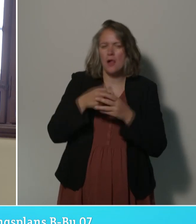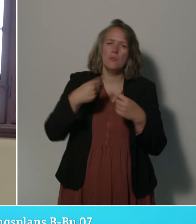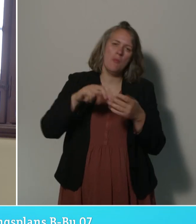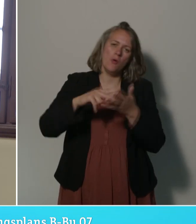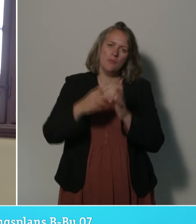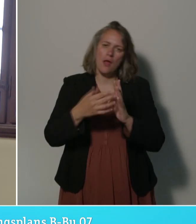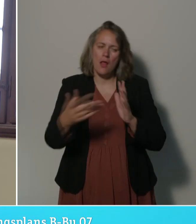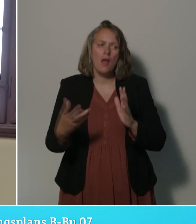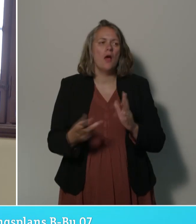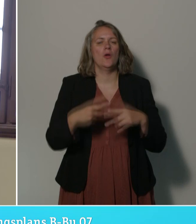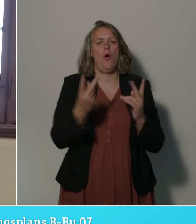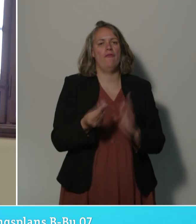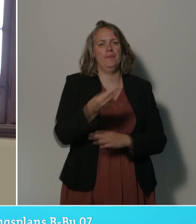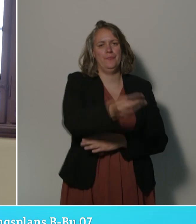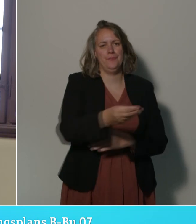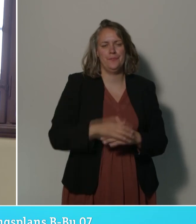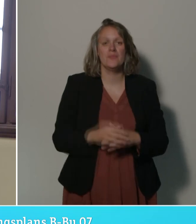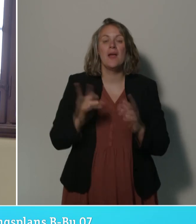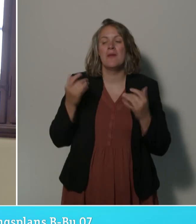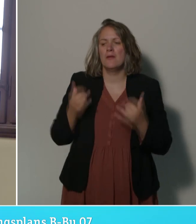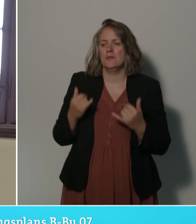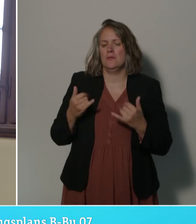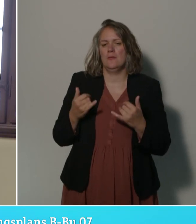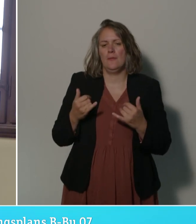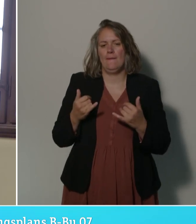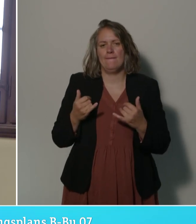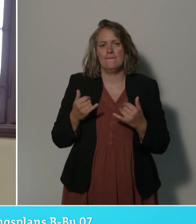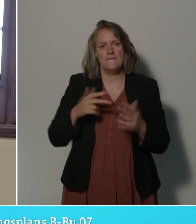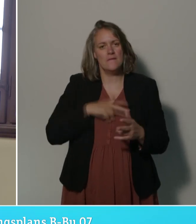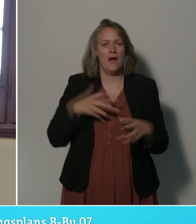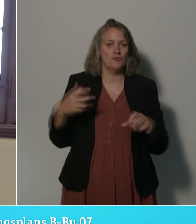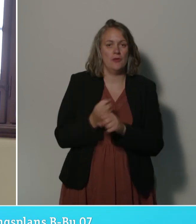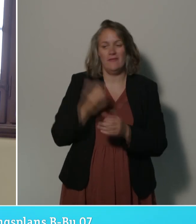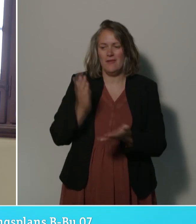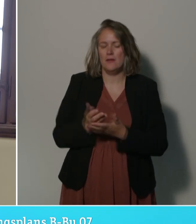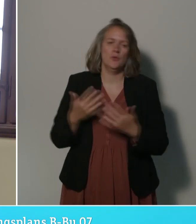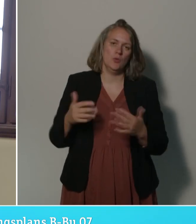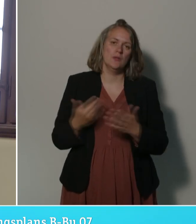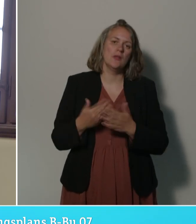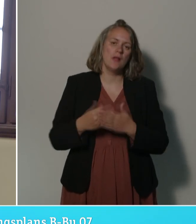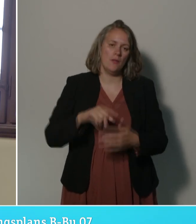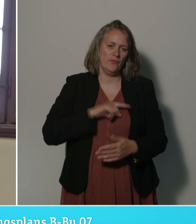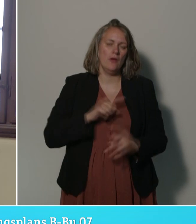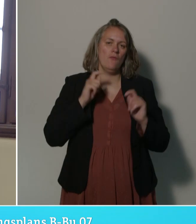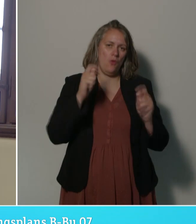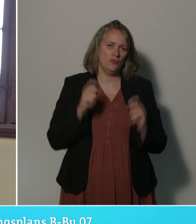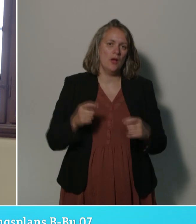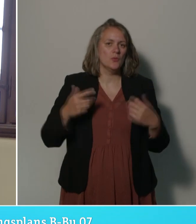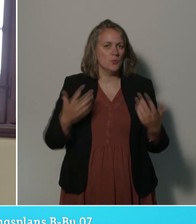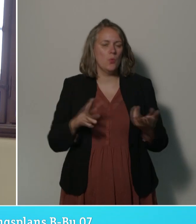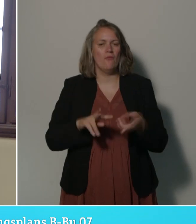die Offenlage gehen kann. Gleichwohl sind wir noch nicht über die Ziellinie. Und aus diesem Grund schlagen wir Ihnen vor,